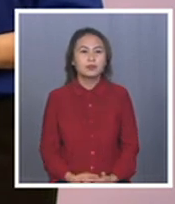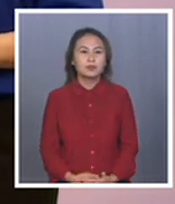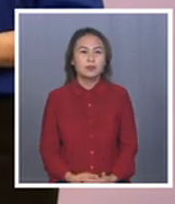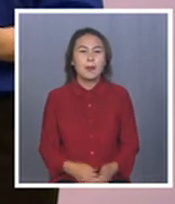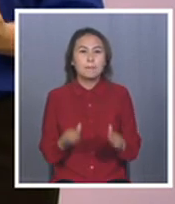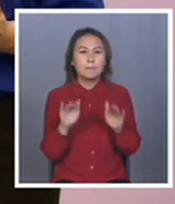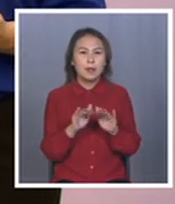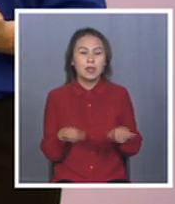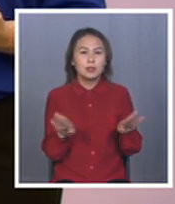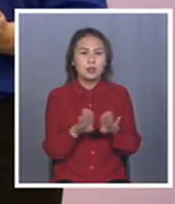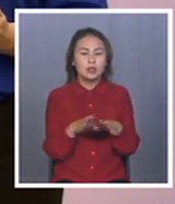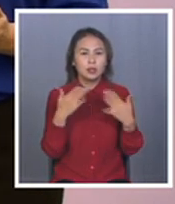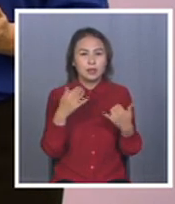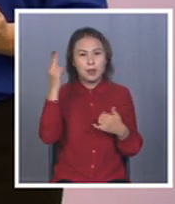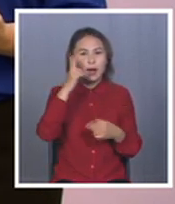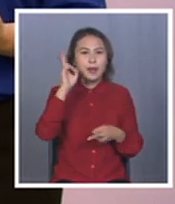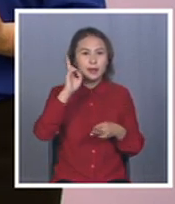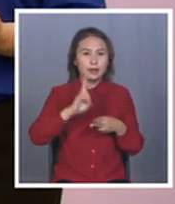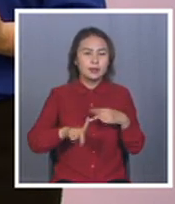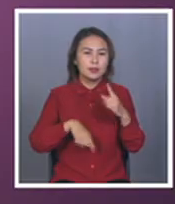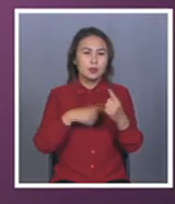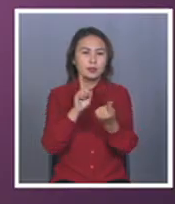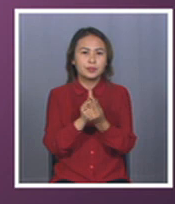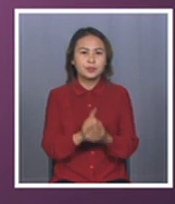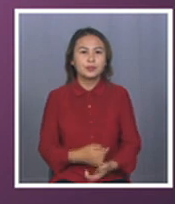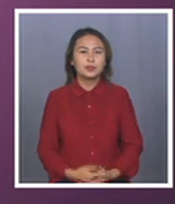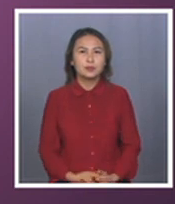Балалар, осымен біздің сабағымыз аяқталды. Сау болыңдар!